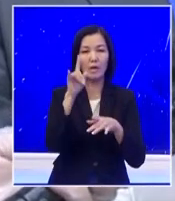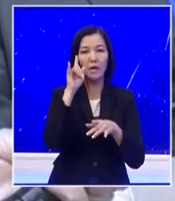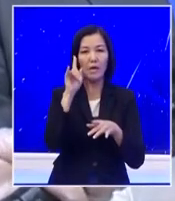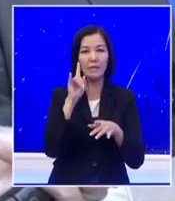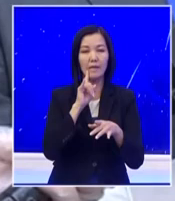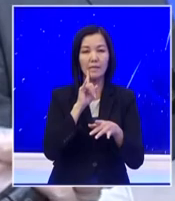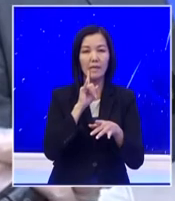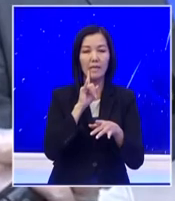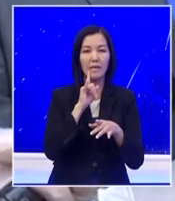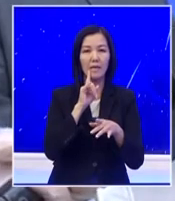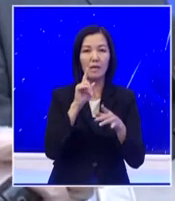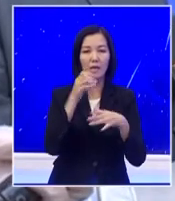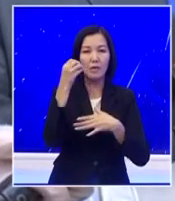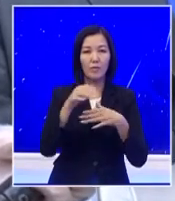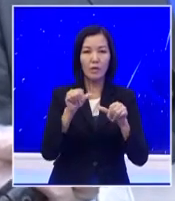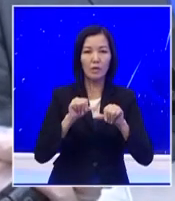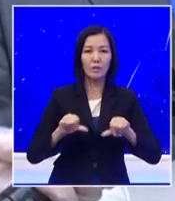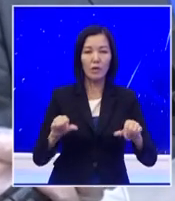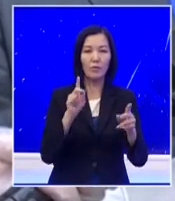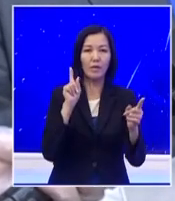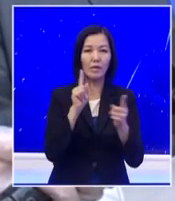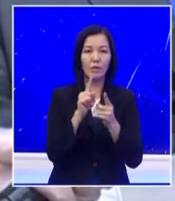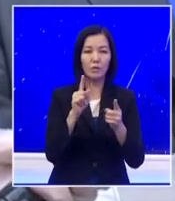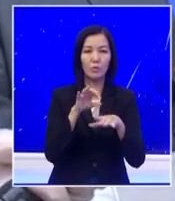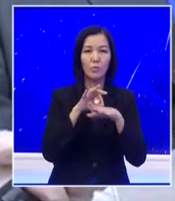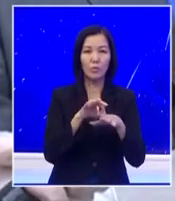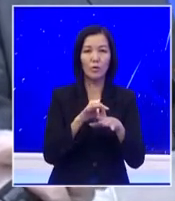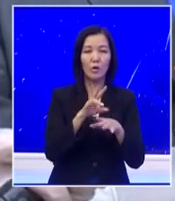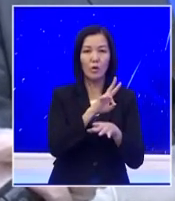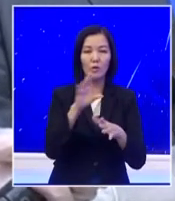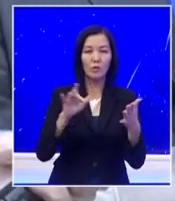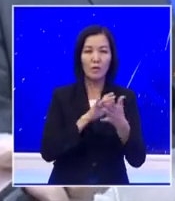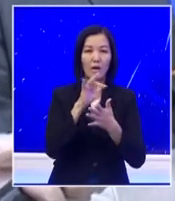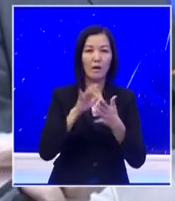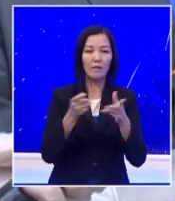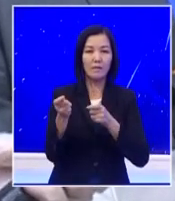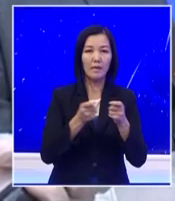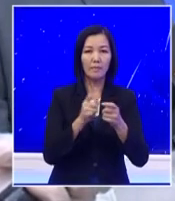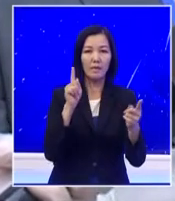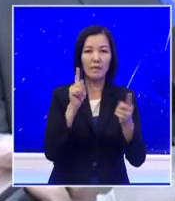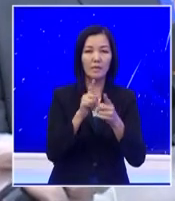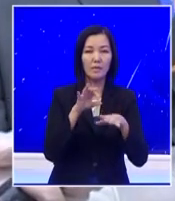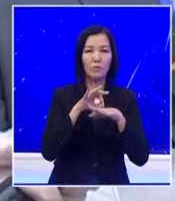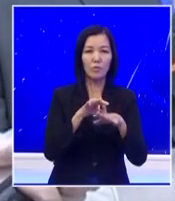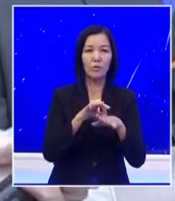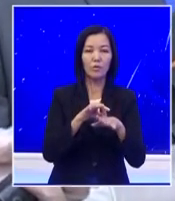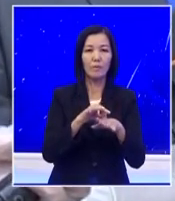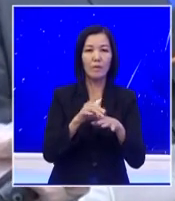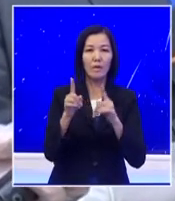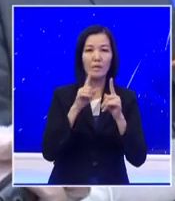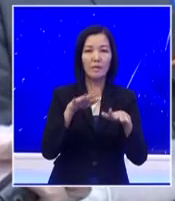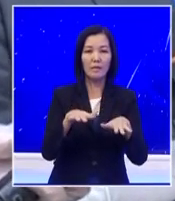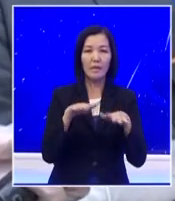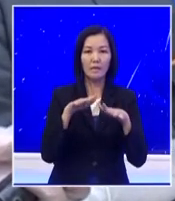орталық сайлау комиссиясында кездесу болды. Нұр-Сұлтан қаласы әкімдігінде де кездесу өткізіп, Қазақстан Республикасы парламенті сенаты